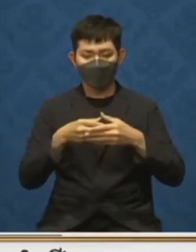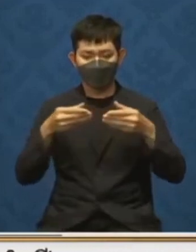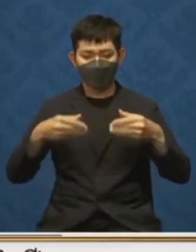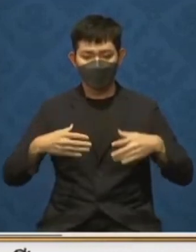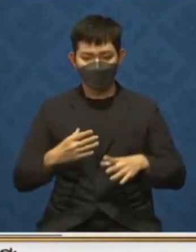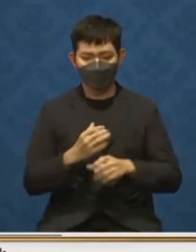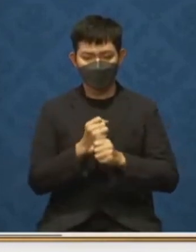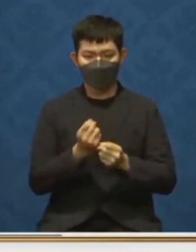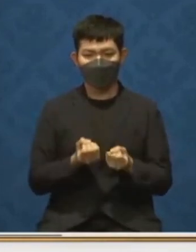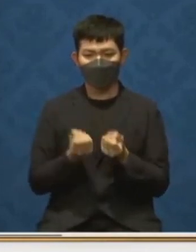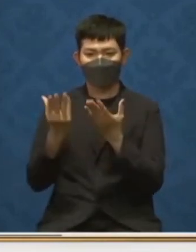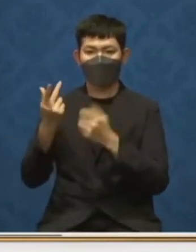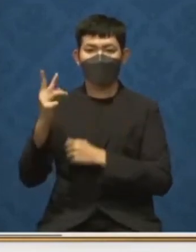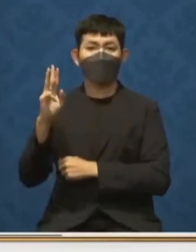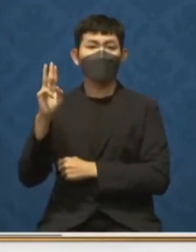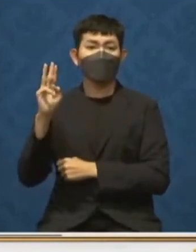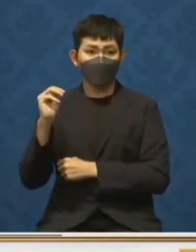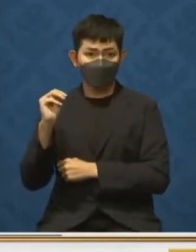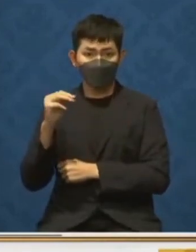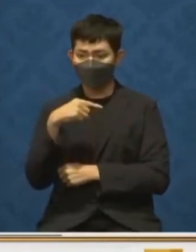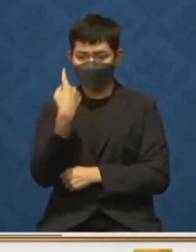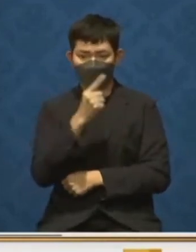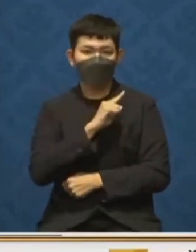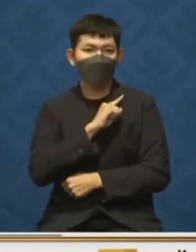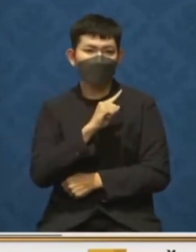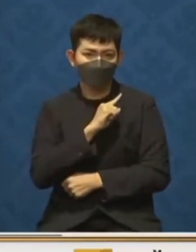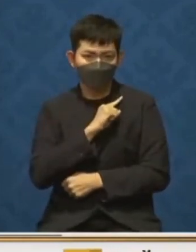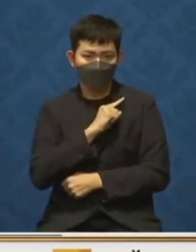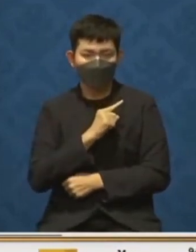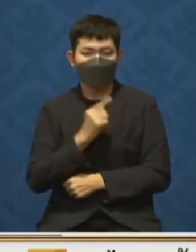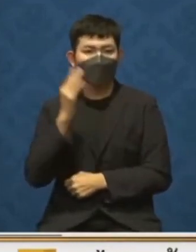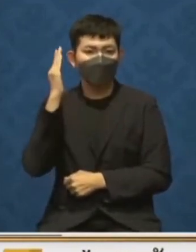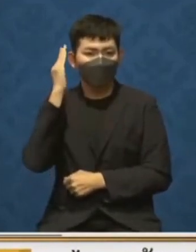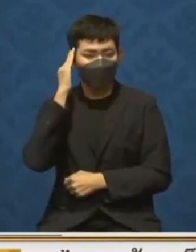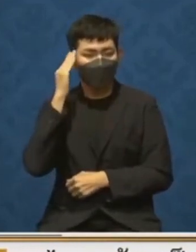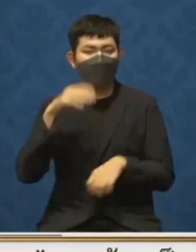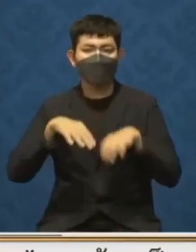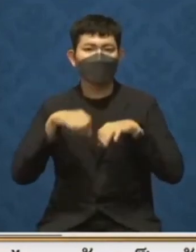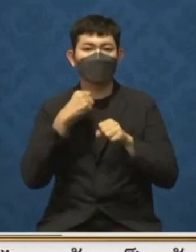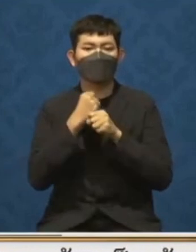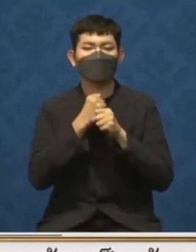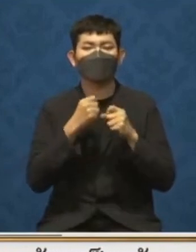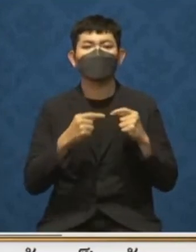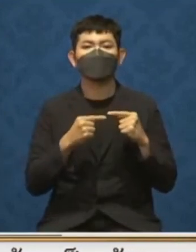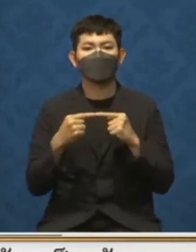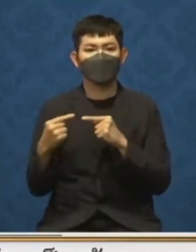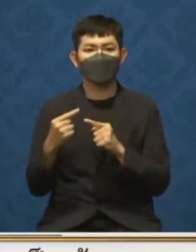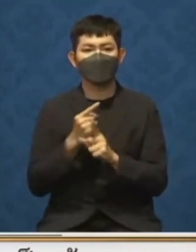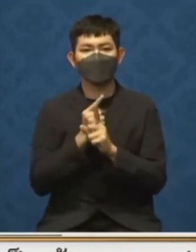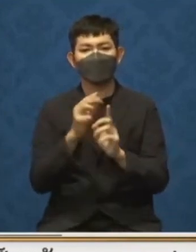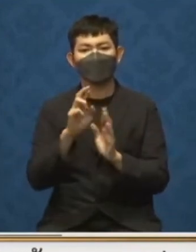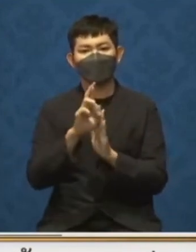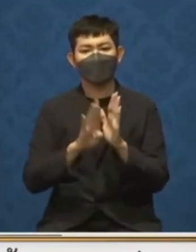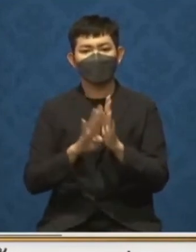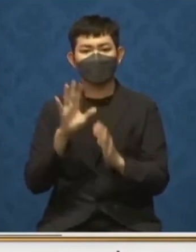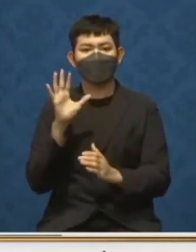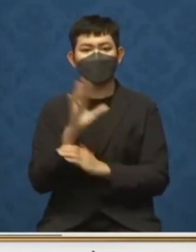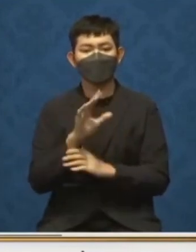ไปยังคณะรัฐมนตรีและหน่วยงานที่เกี่ยวข้องเพื่อทราบหรือดำเนินการต่อไปตามข้อบังคับข้อ